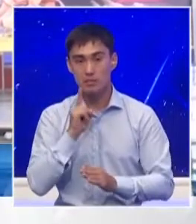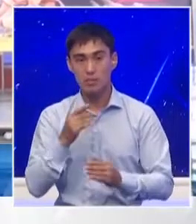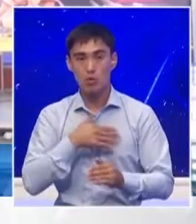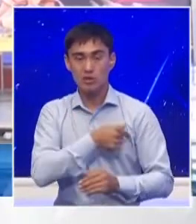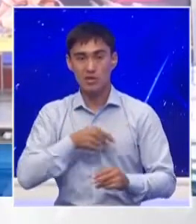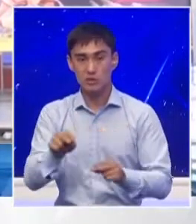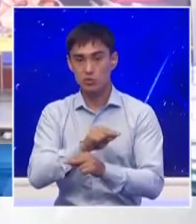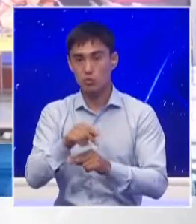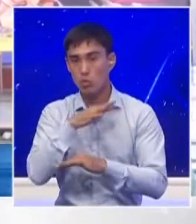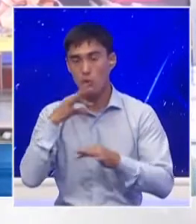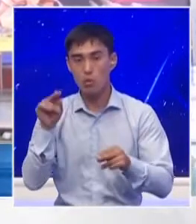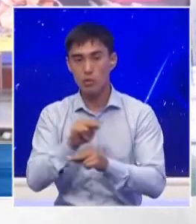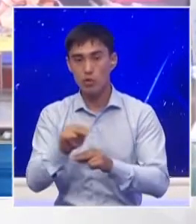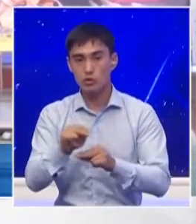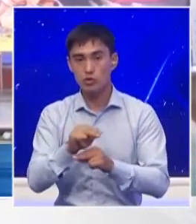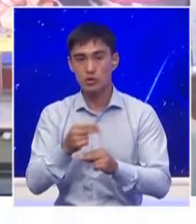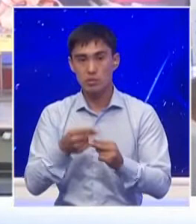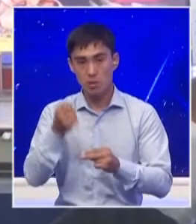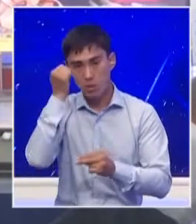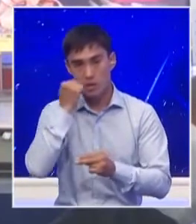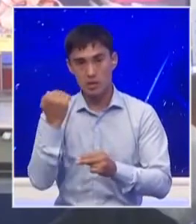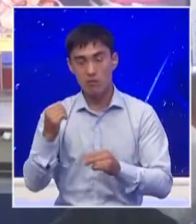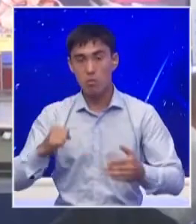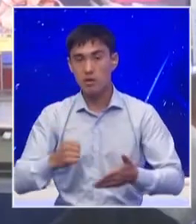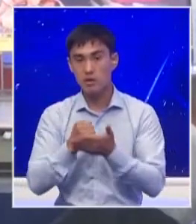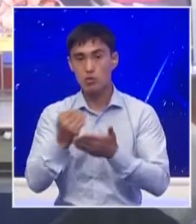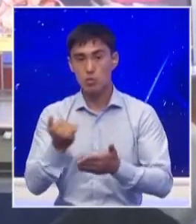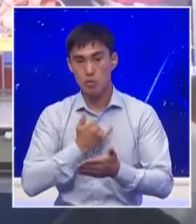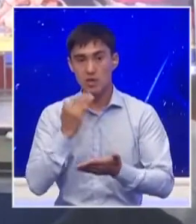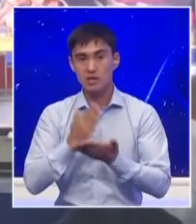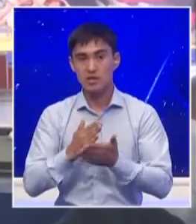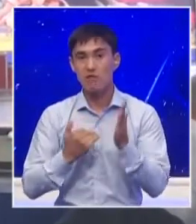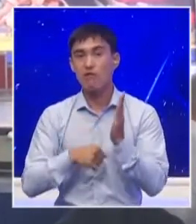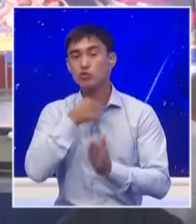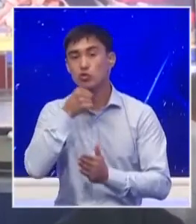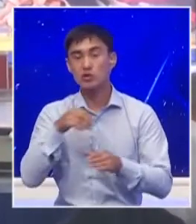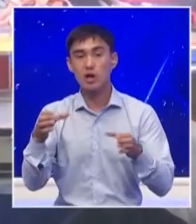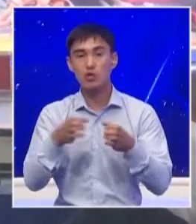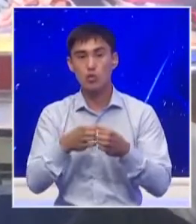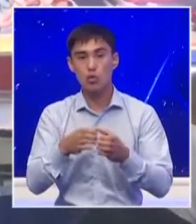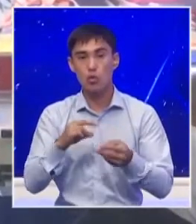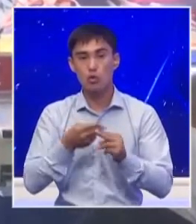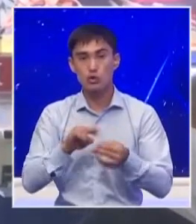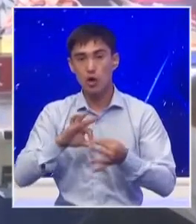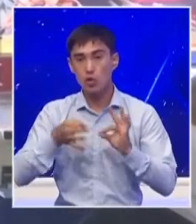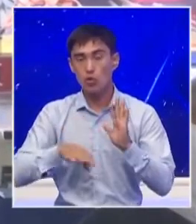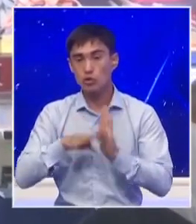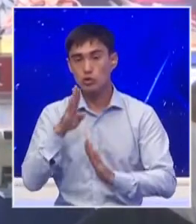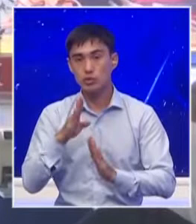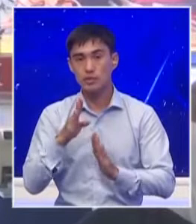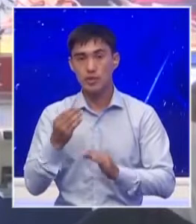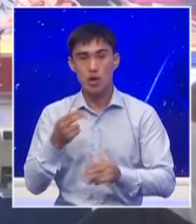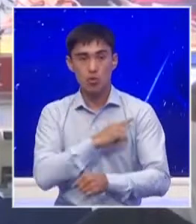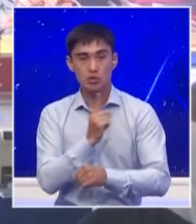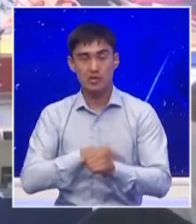тренер меня очень многому научил именно благодаря его поддержке у меня теперь его взрослой возрастной категории очень хорошие результаты я